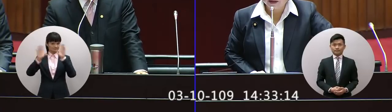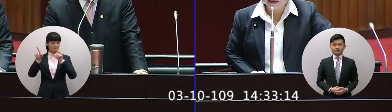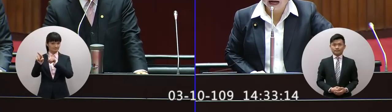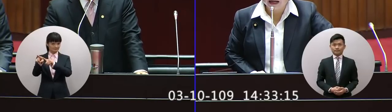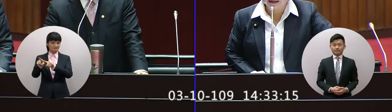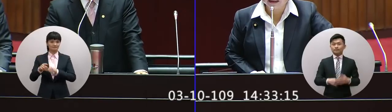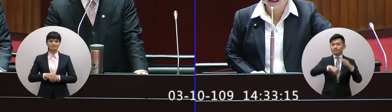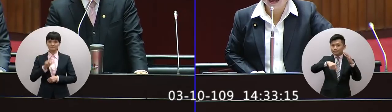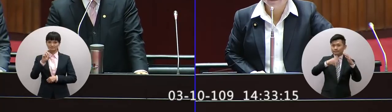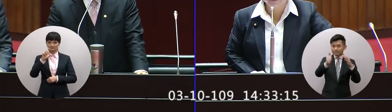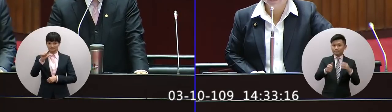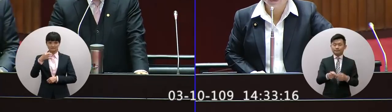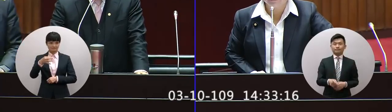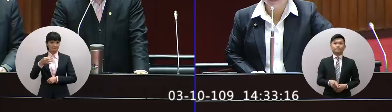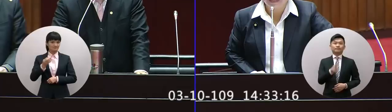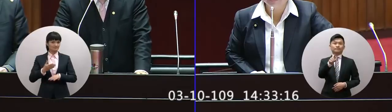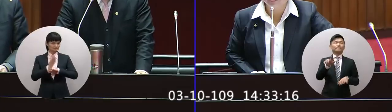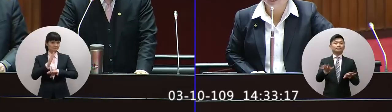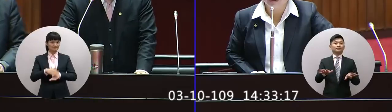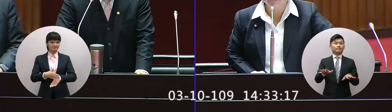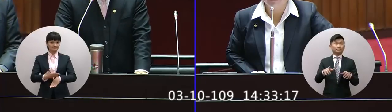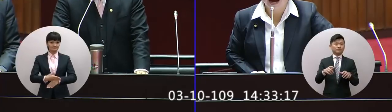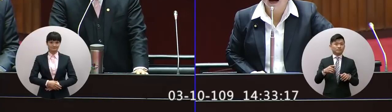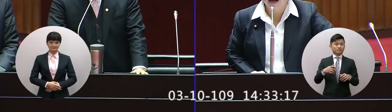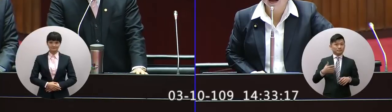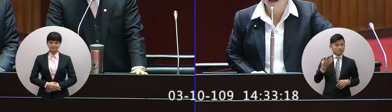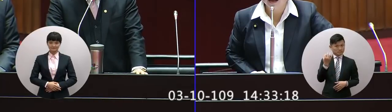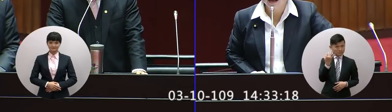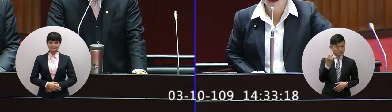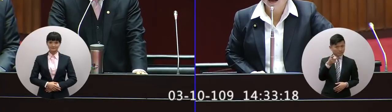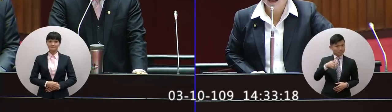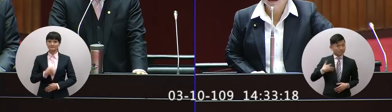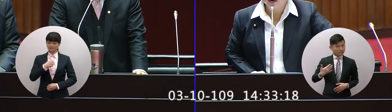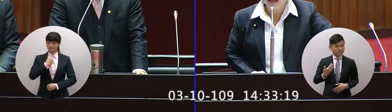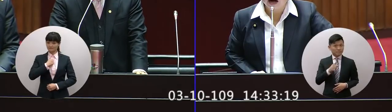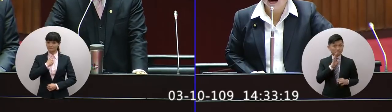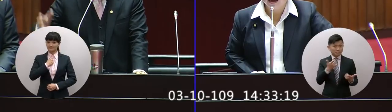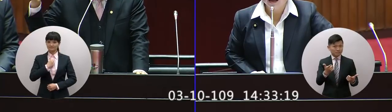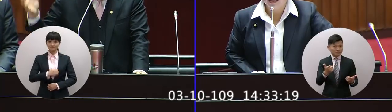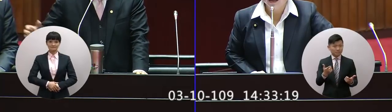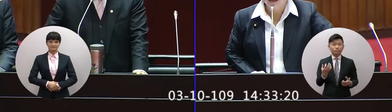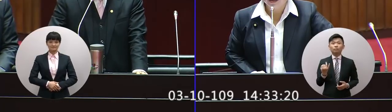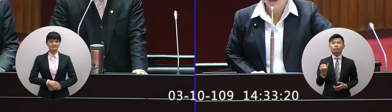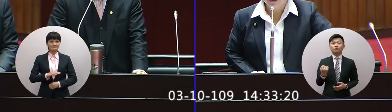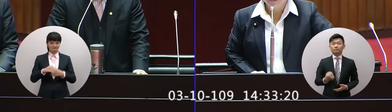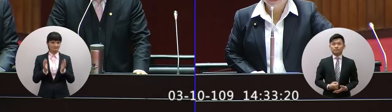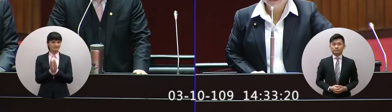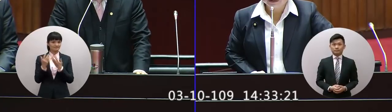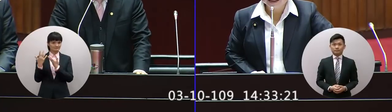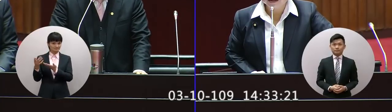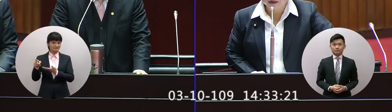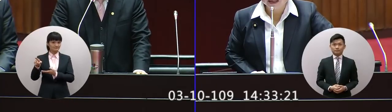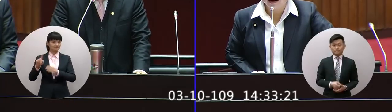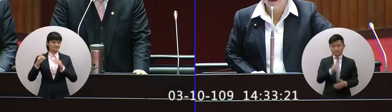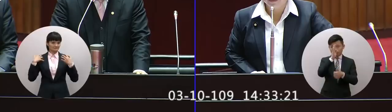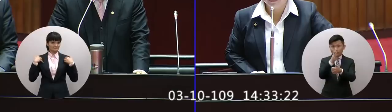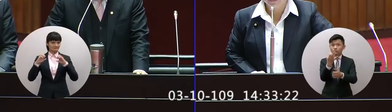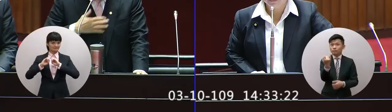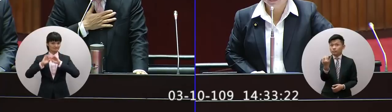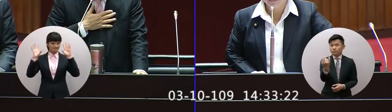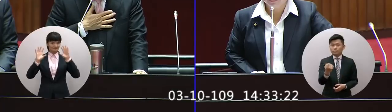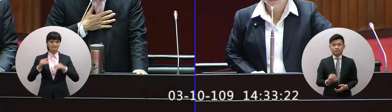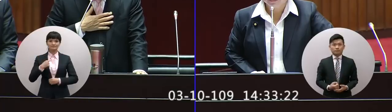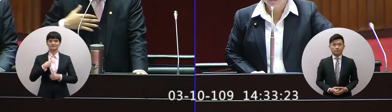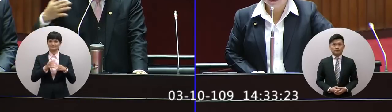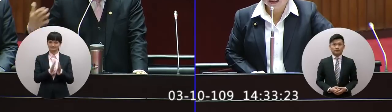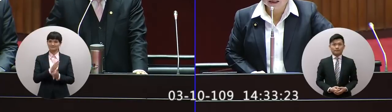会超过15万。 院长，你现在不知道答案是多少是吗？ 我知道，但都由他们来宣布。 请问是多少？